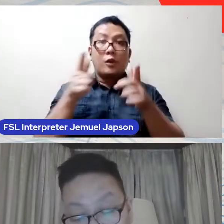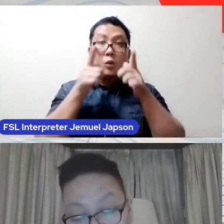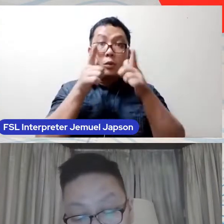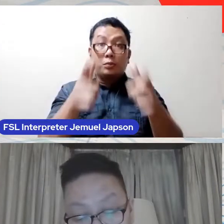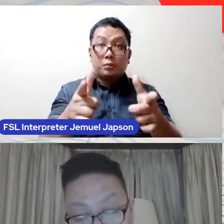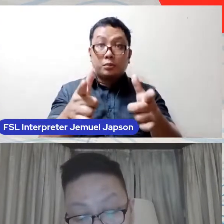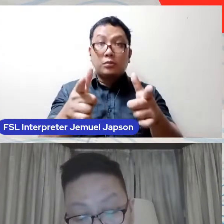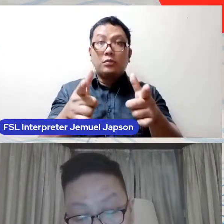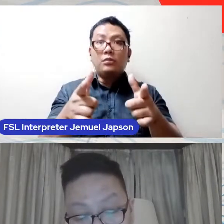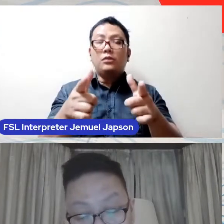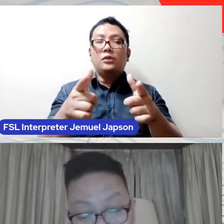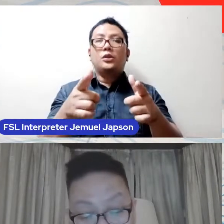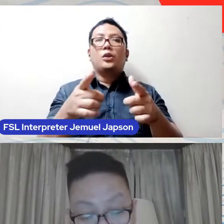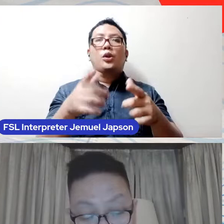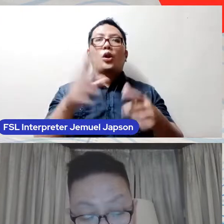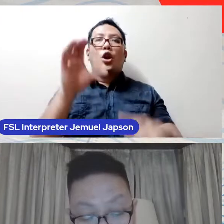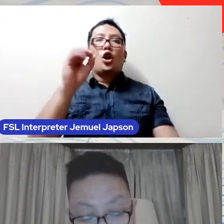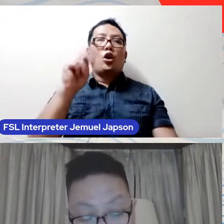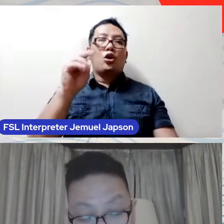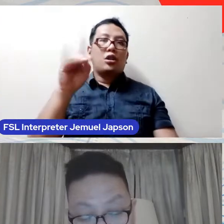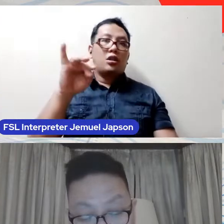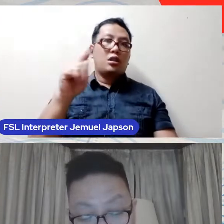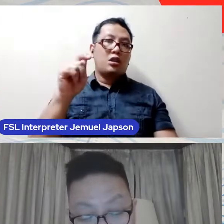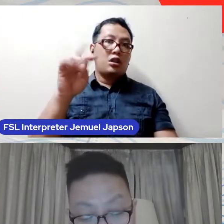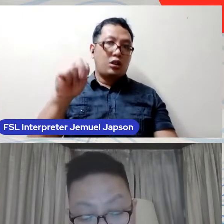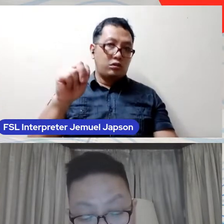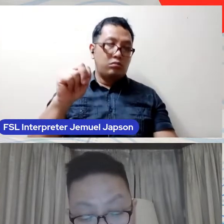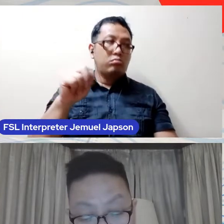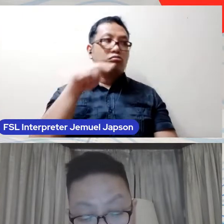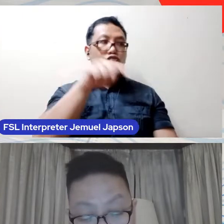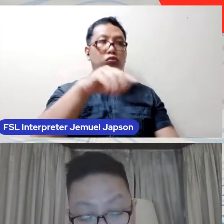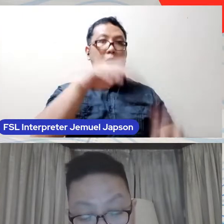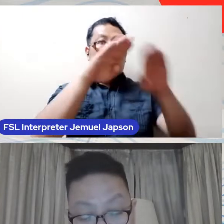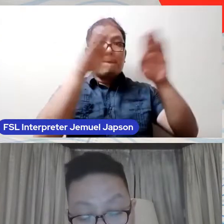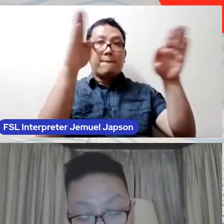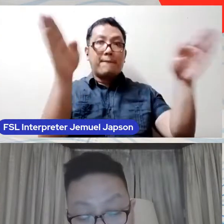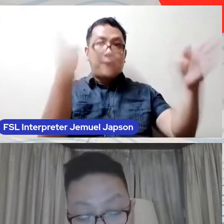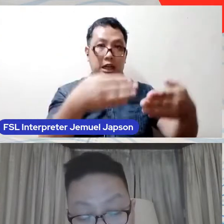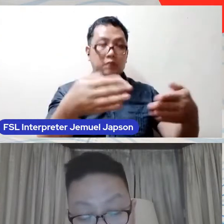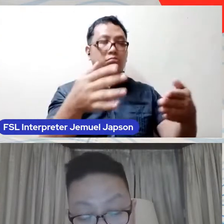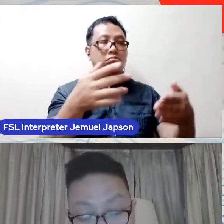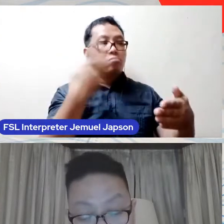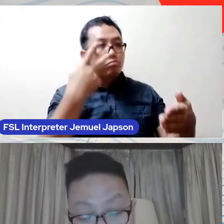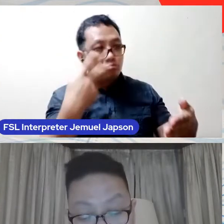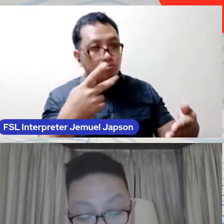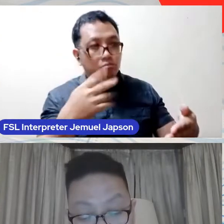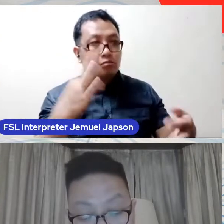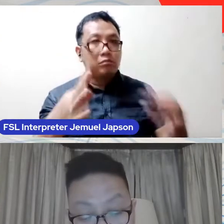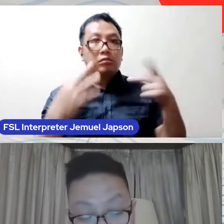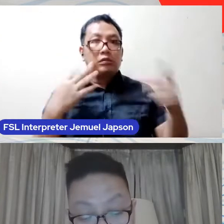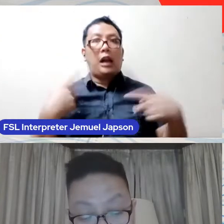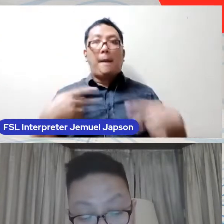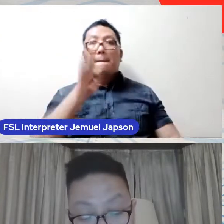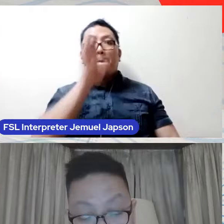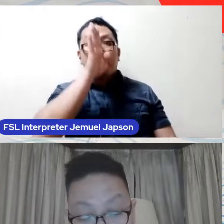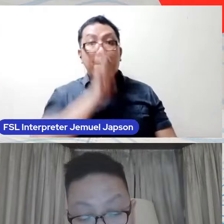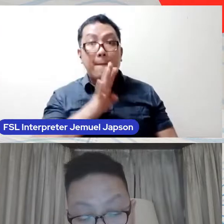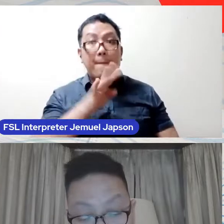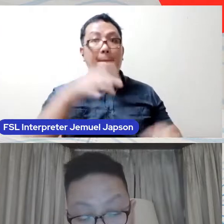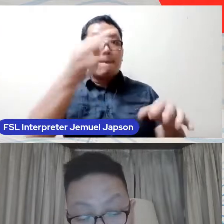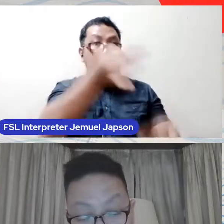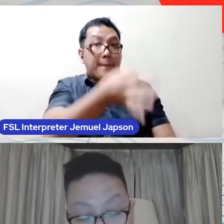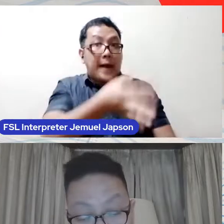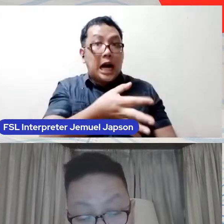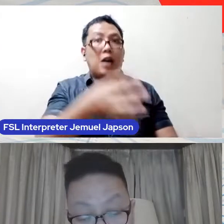or kondisyon ng ballot box. So talagang tinitingnan yan kung meron po bang basag, nabutas po ba, nabasa